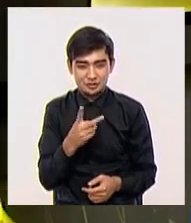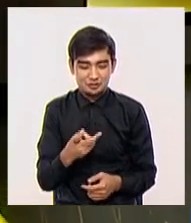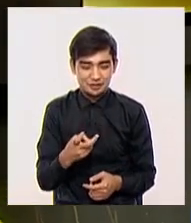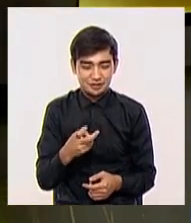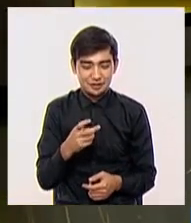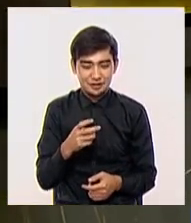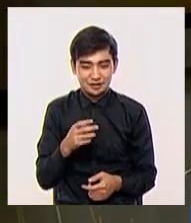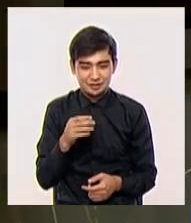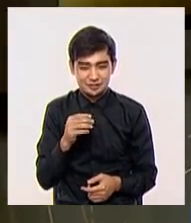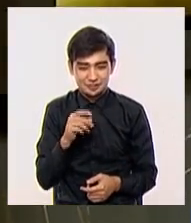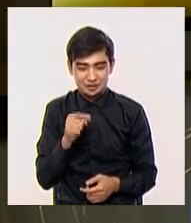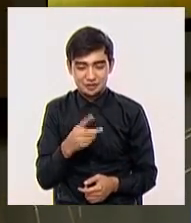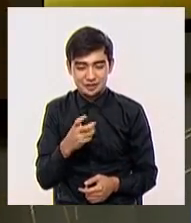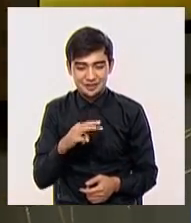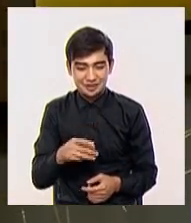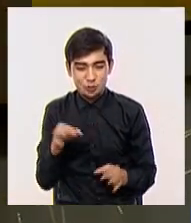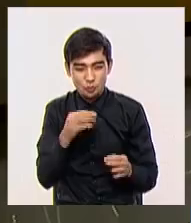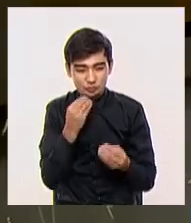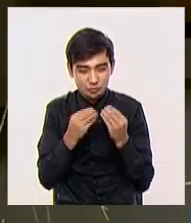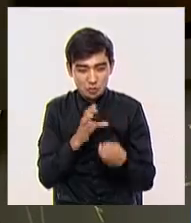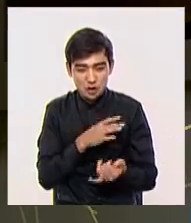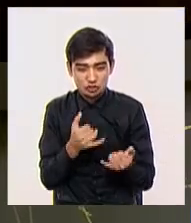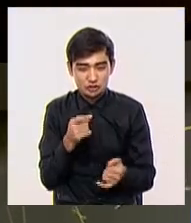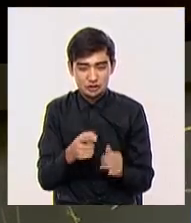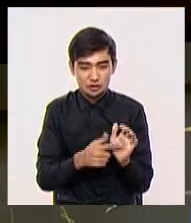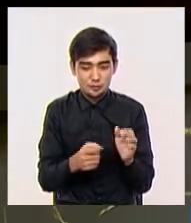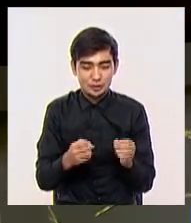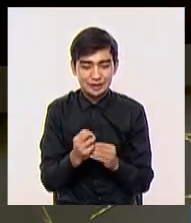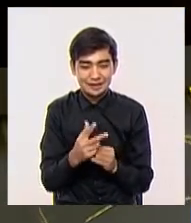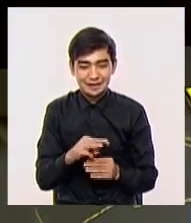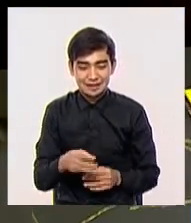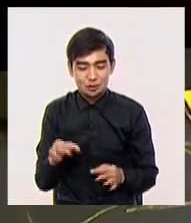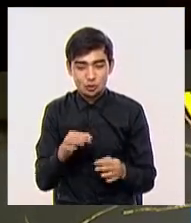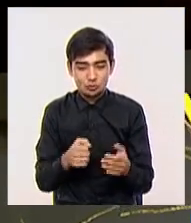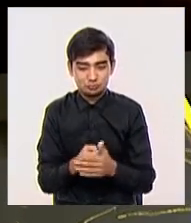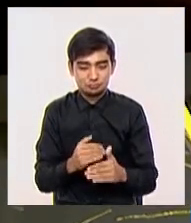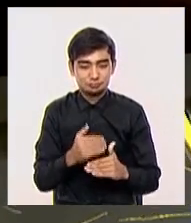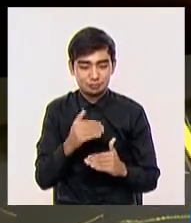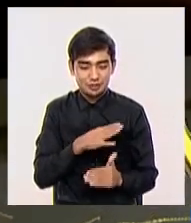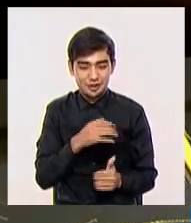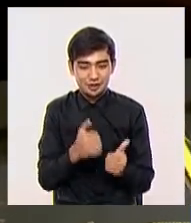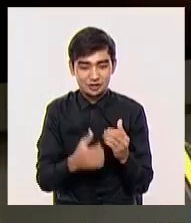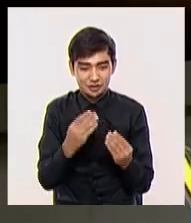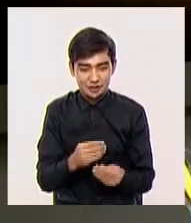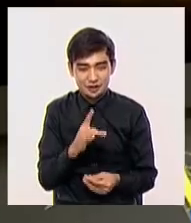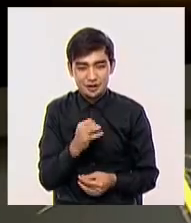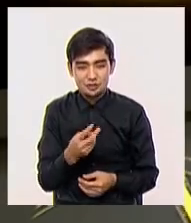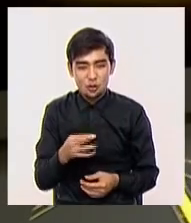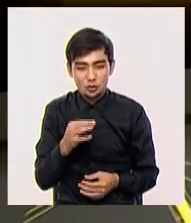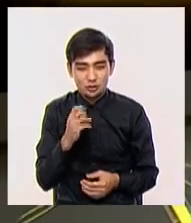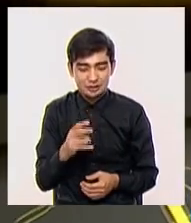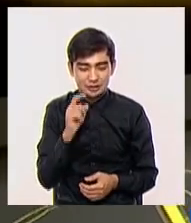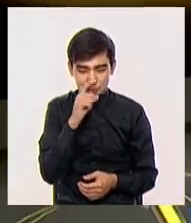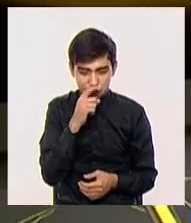1225 теңгеге тамақтанып келген отан қорғаушылардың асы енді 1713 теңгеге дейін көтерілді. Тіпті күнделікті рационда